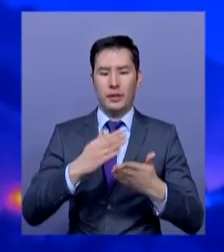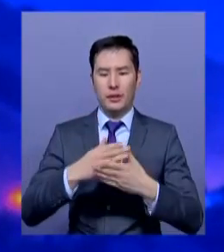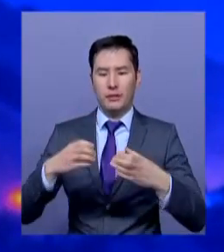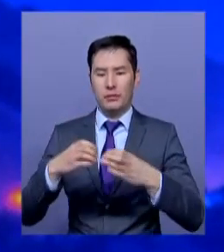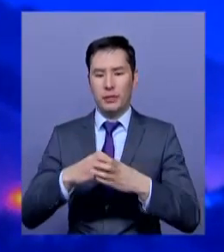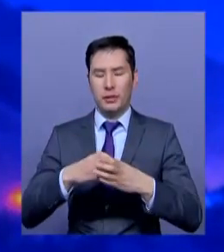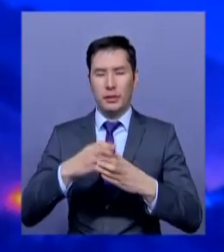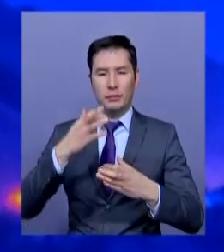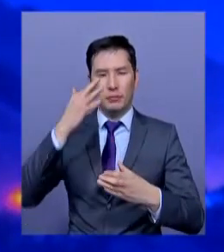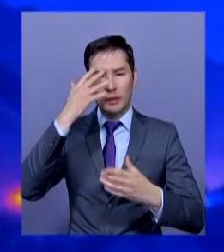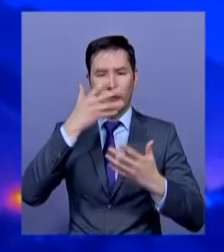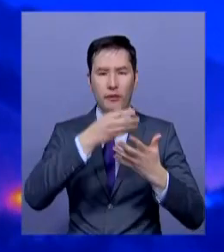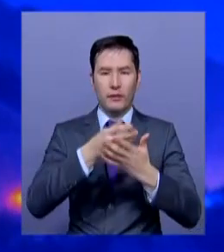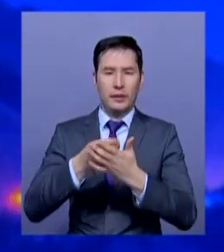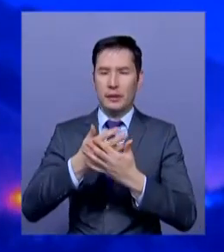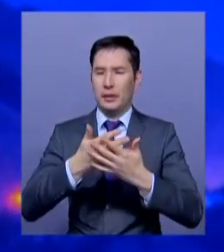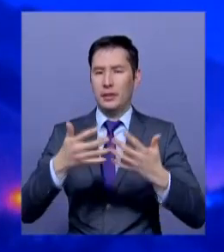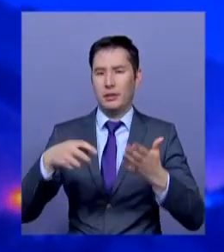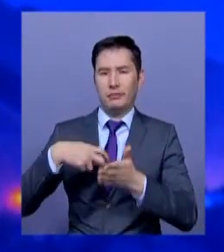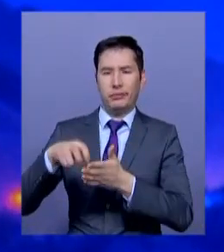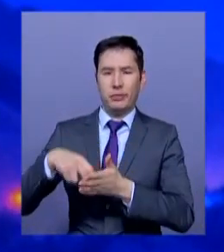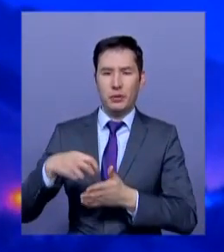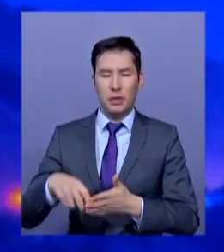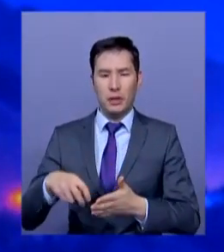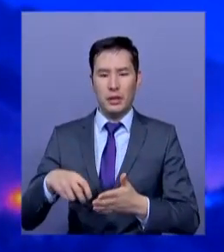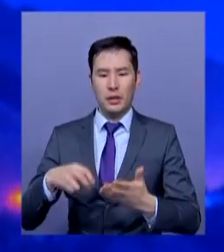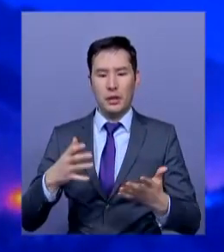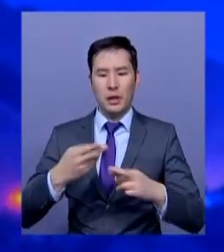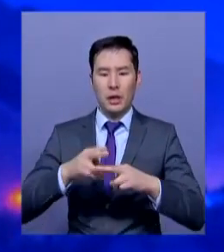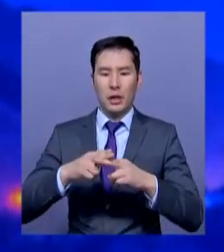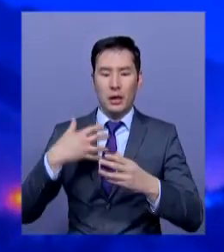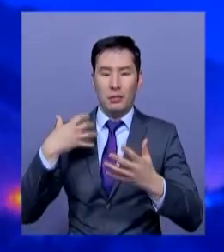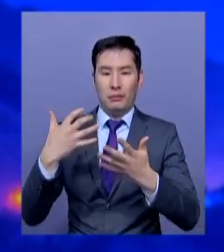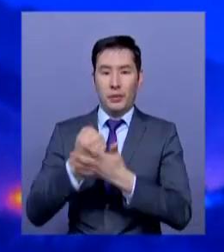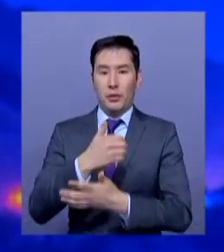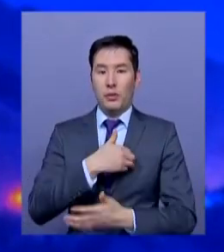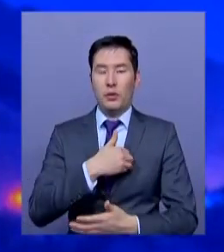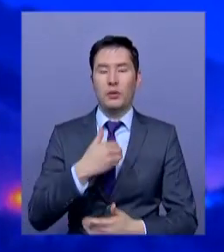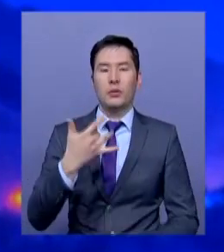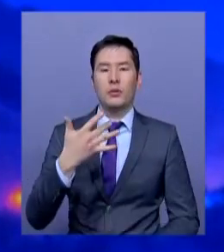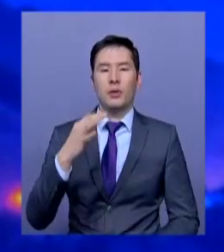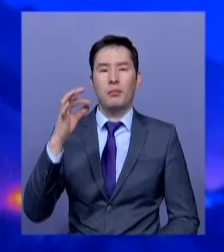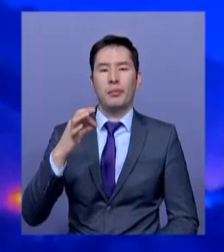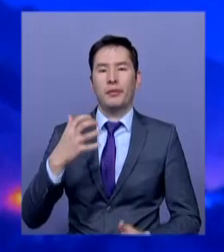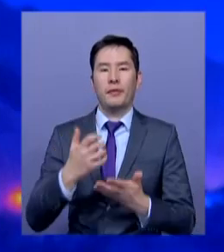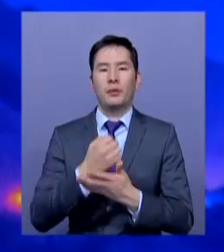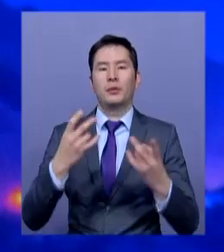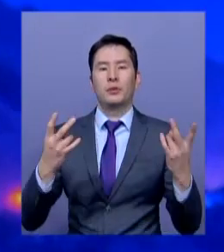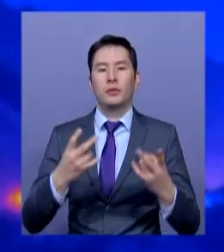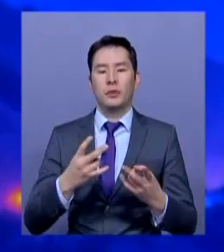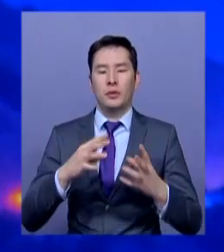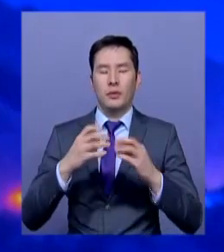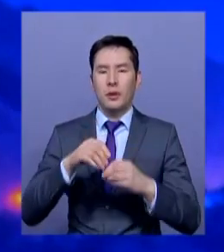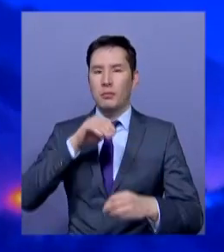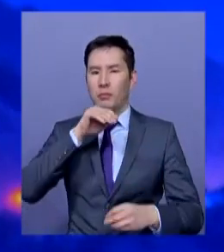түскен идеяларды сұрыптап жатыр. Сонымен жоба жеңіске жету үшін қанша бал жинау керек? Оны ұтымды ету үшін